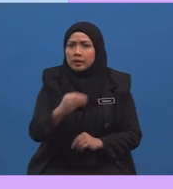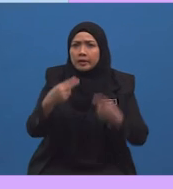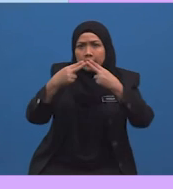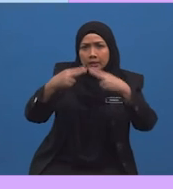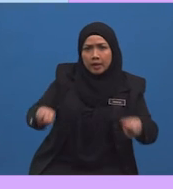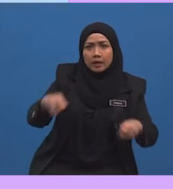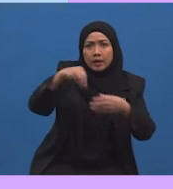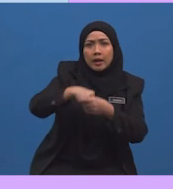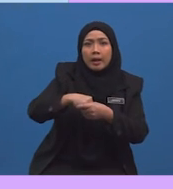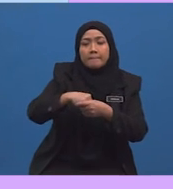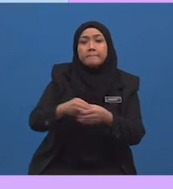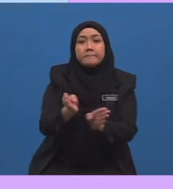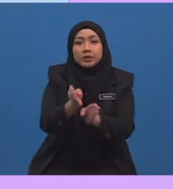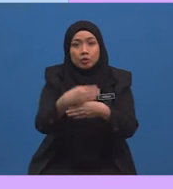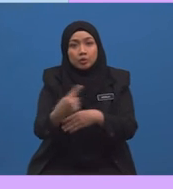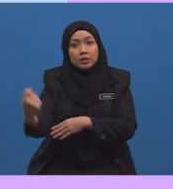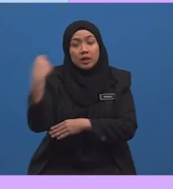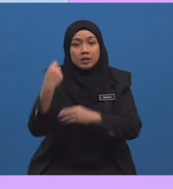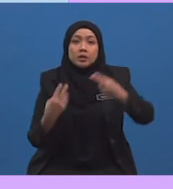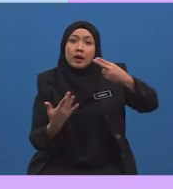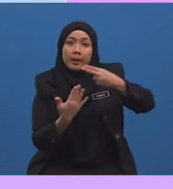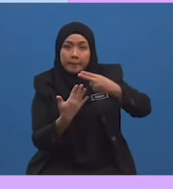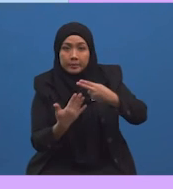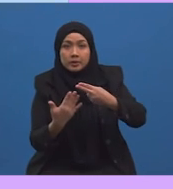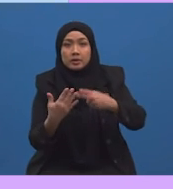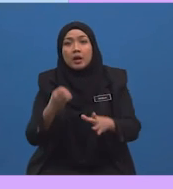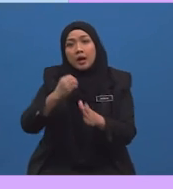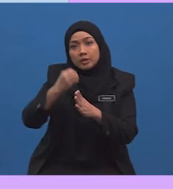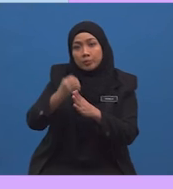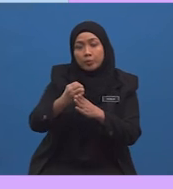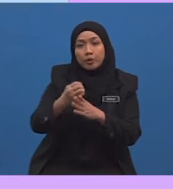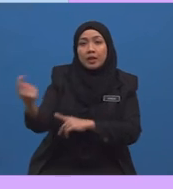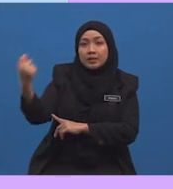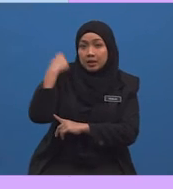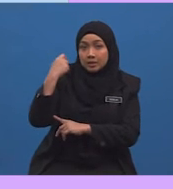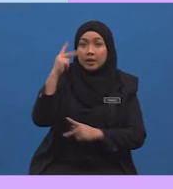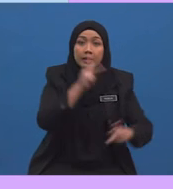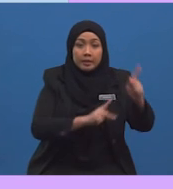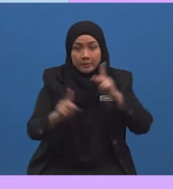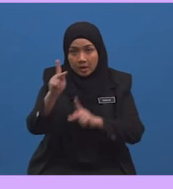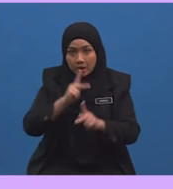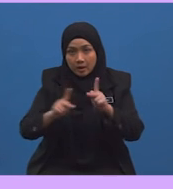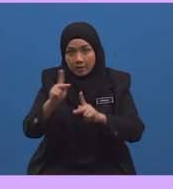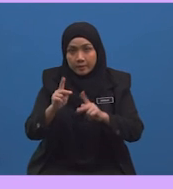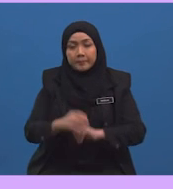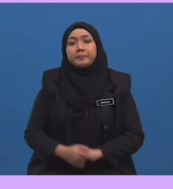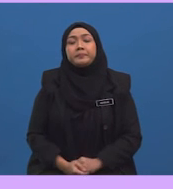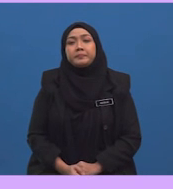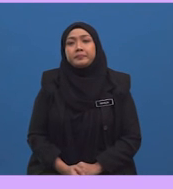haba atau tenaga kimia dalam makanan yang tidak tercerna, iaitu tinja.